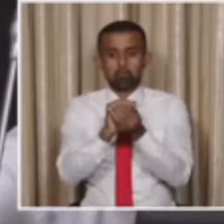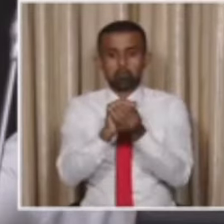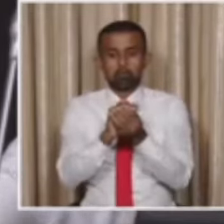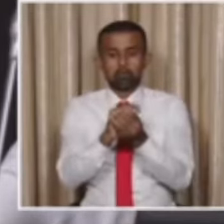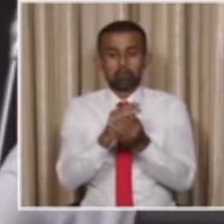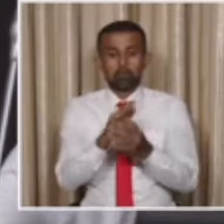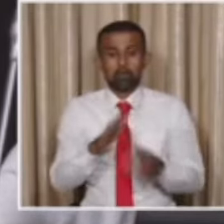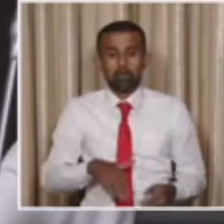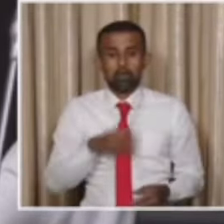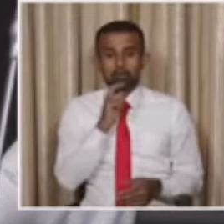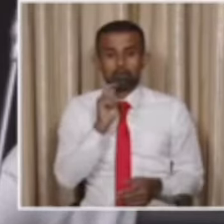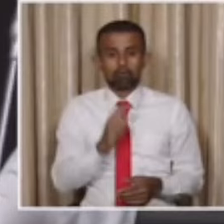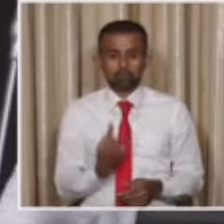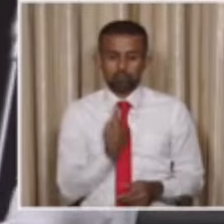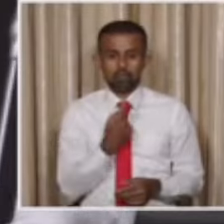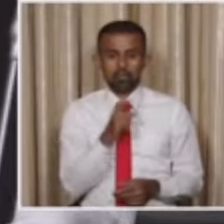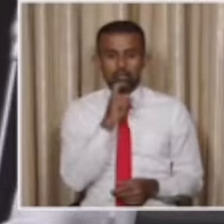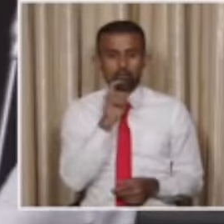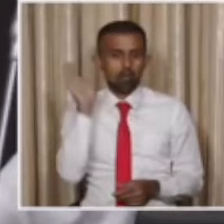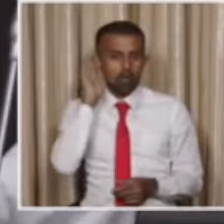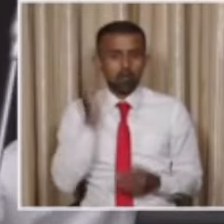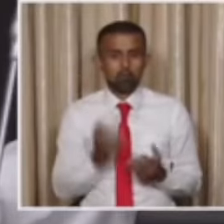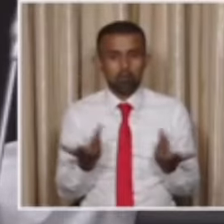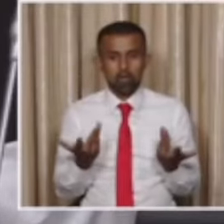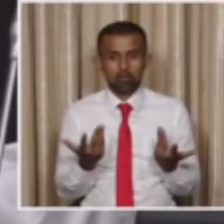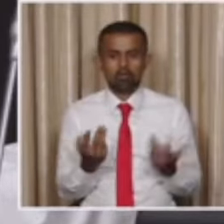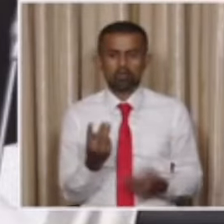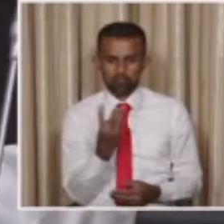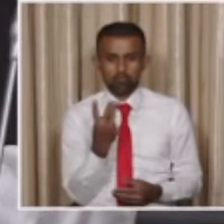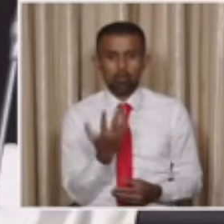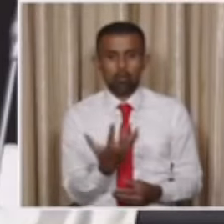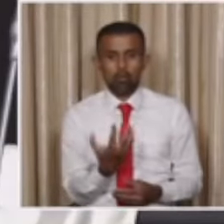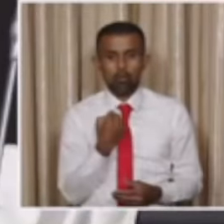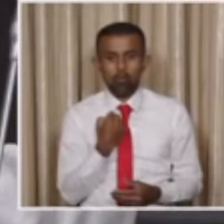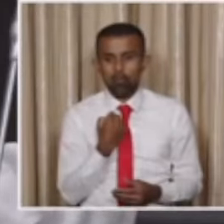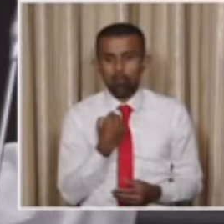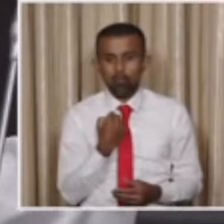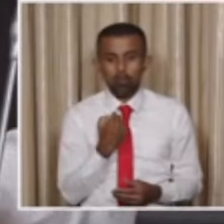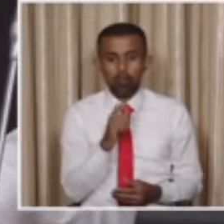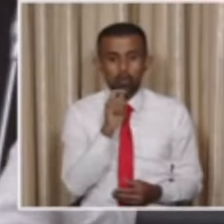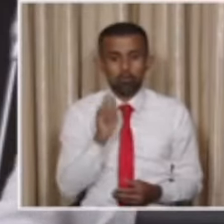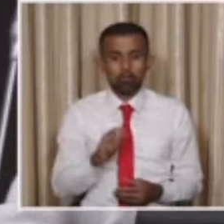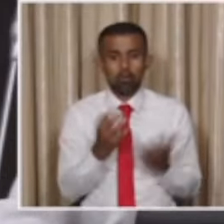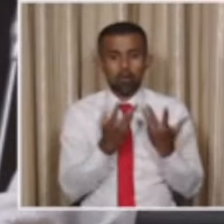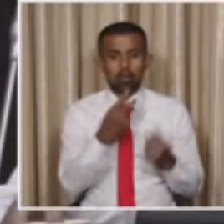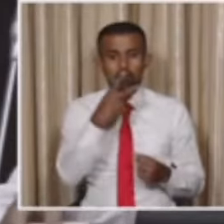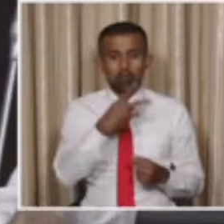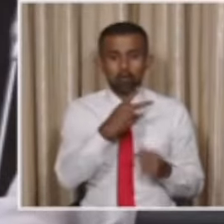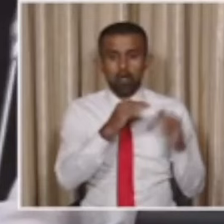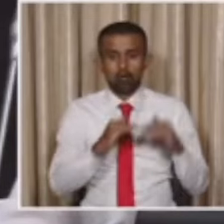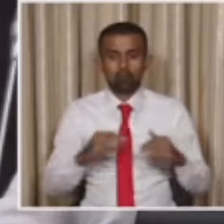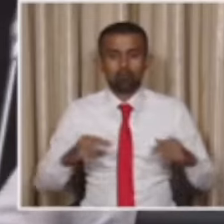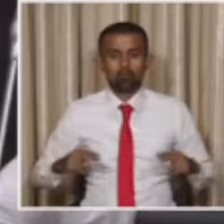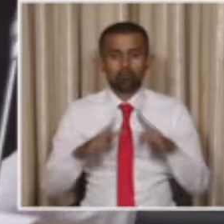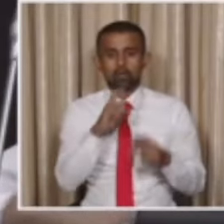හැබැයි අගවිනිසුරුවරයාට තනියෙන් නඩු අහන්න බෑ. අඩු ගානේ 3 දෙනෙක් ඕන. එතකොට විනිසුරුවරුන්ගේ සංඛ්‍යාව 2ට බැස්සට පස්සේ